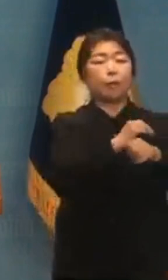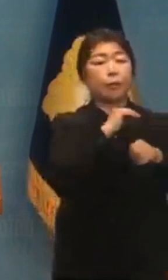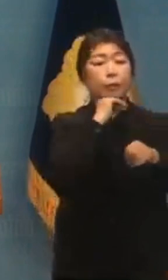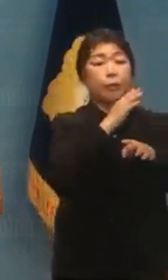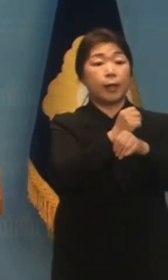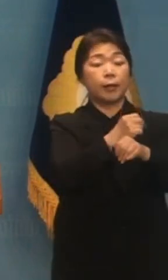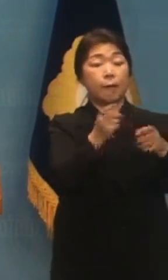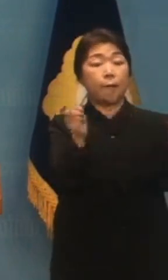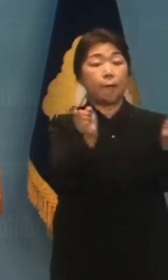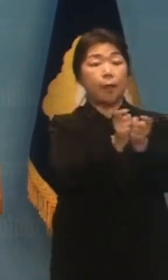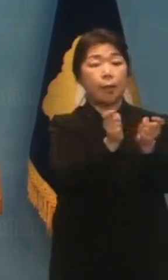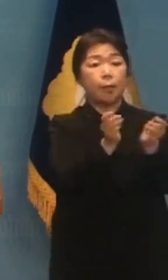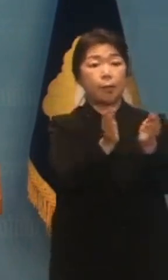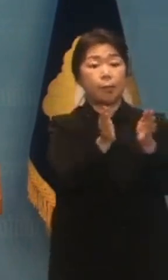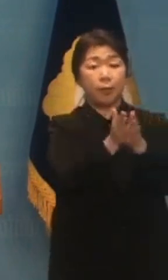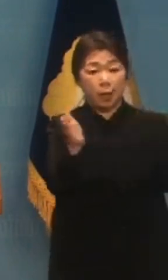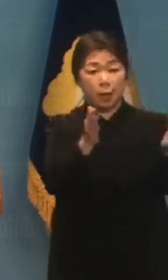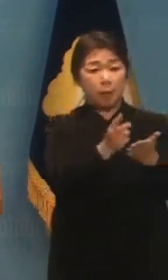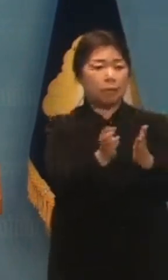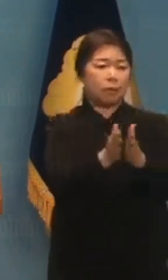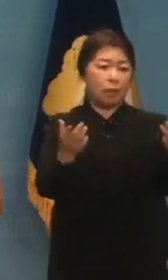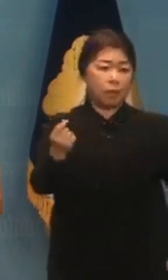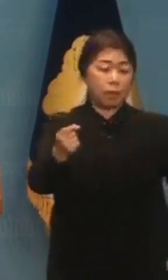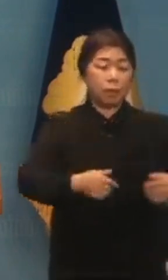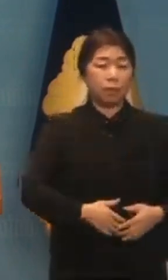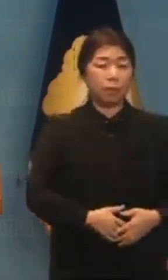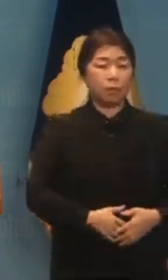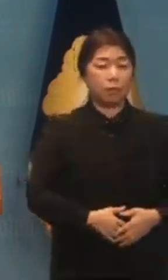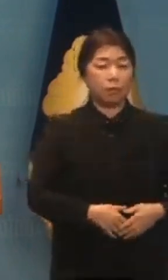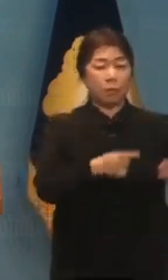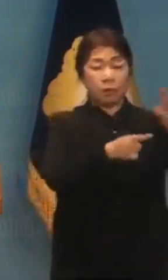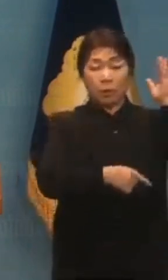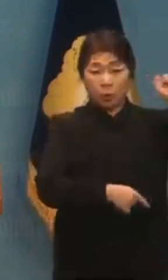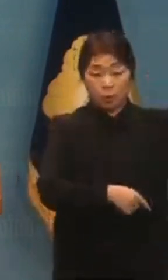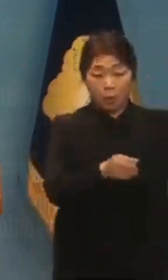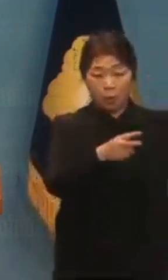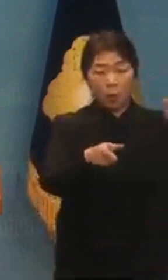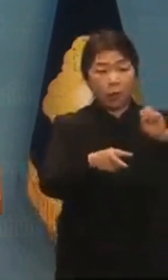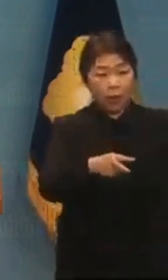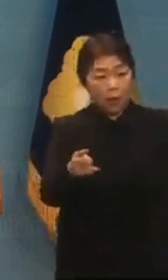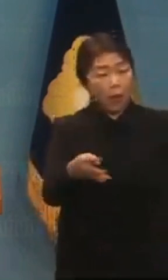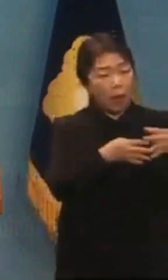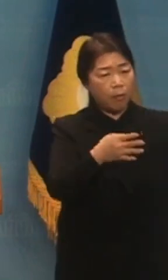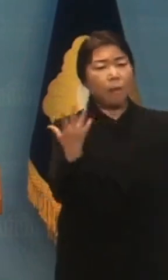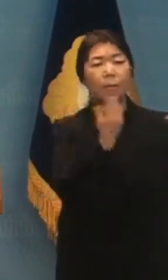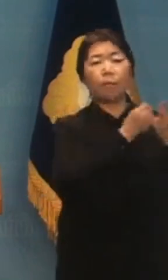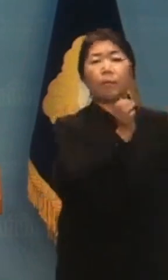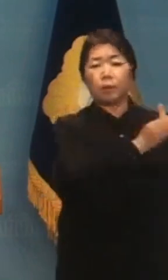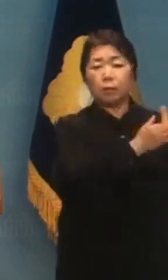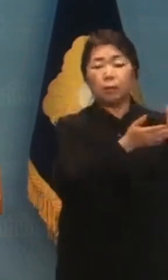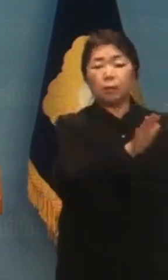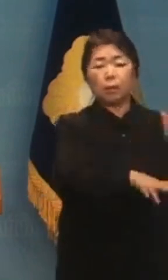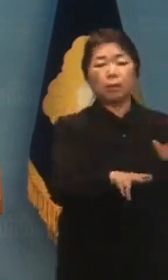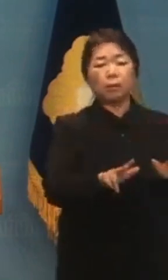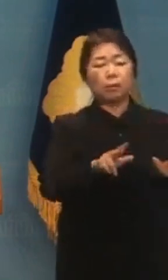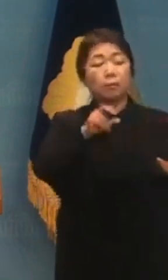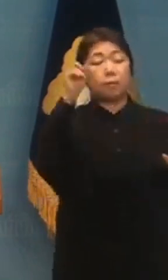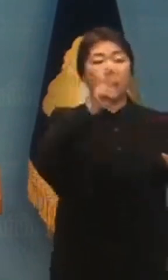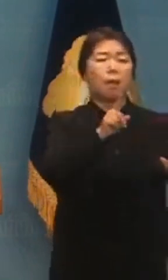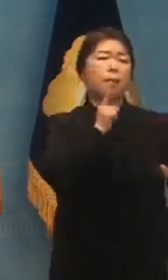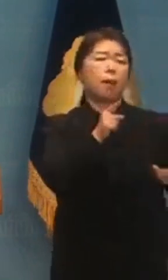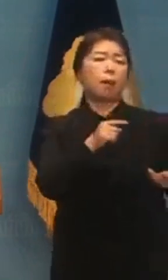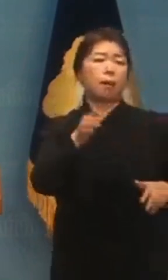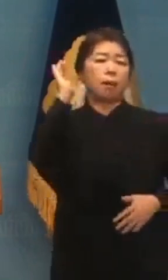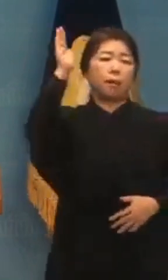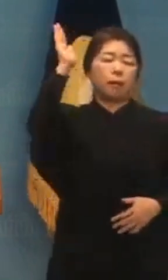윤 대통령, 입법 사안이고 여야 합의 이미 완료된 사안을 인재와